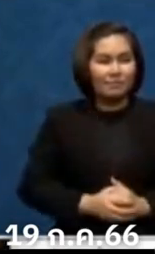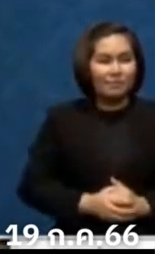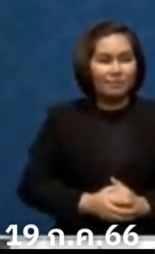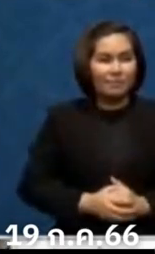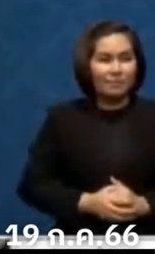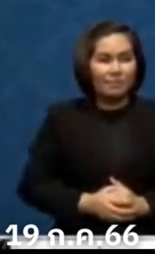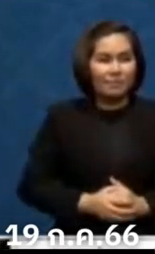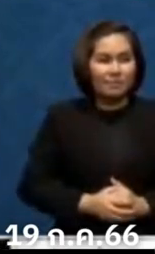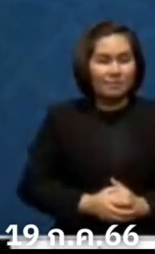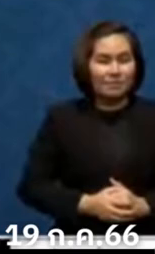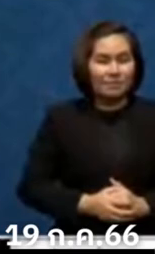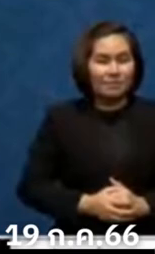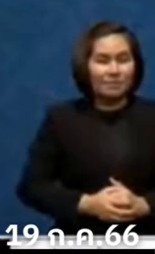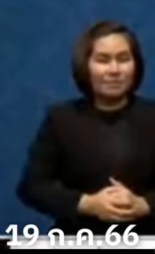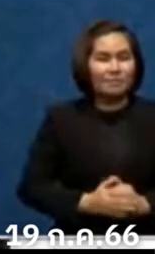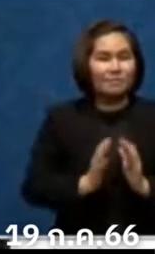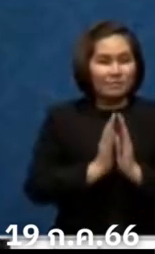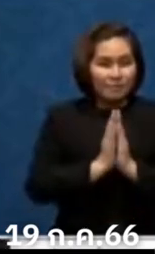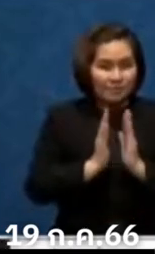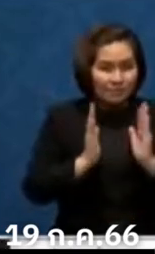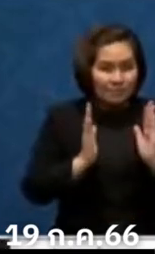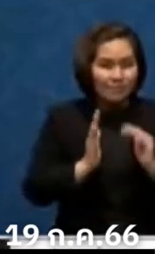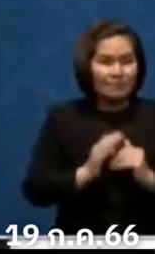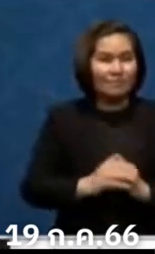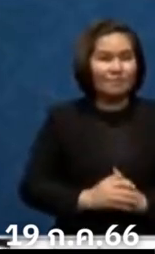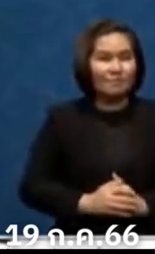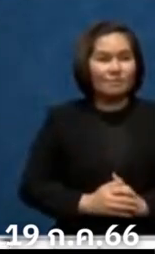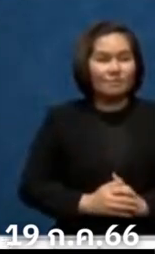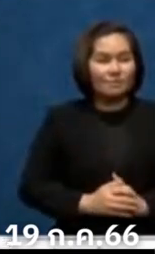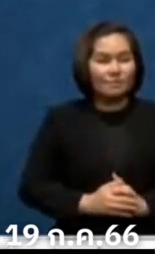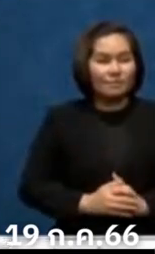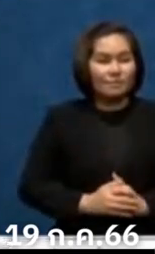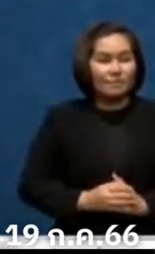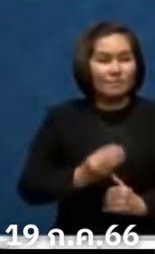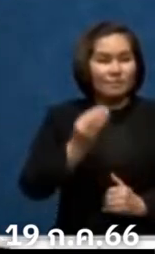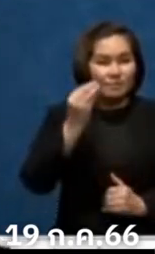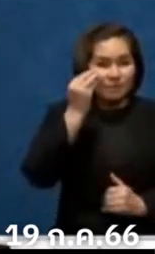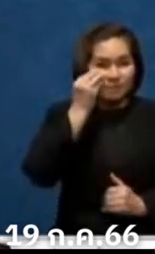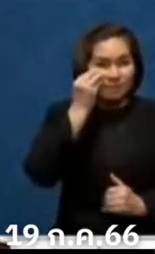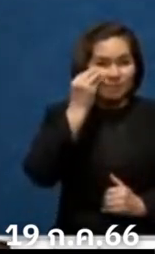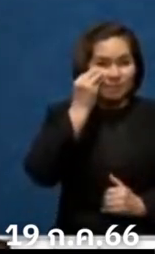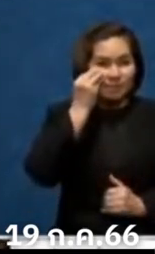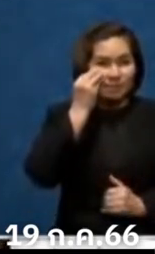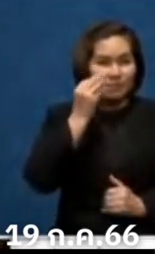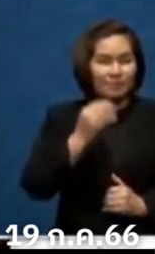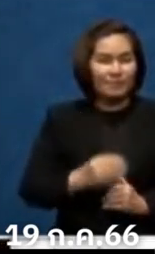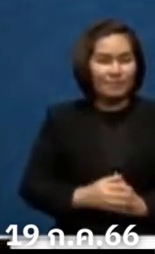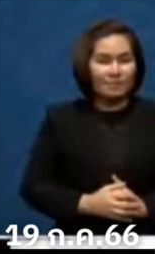ขอบคุณคุณพิธามากครับ